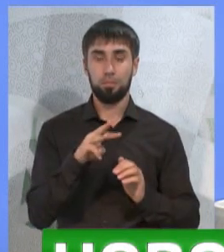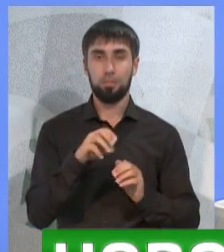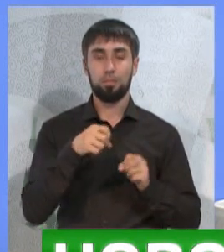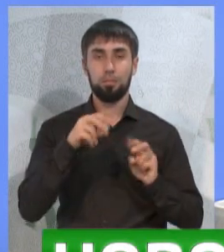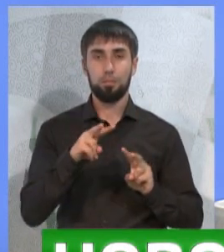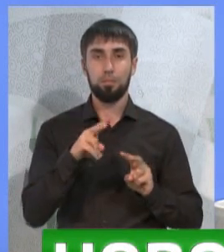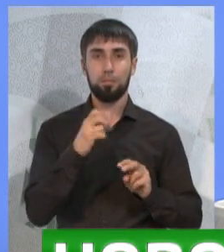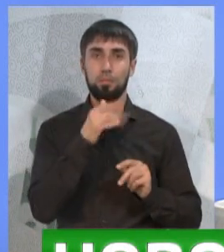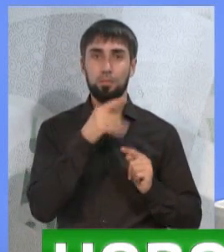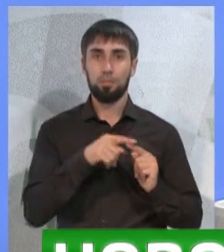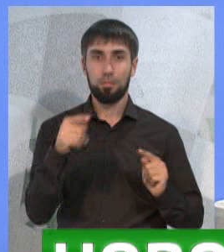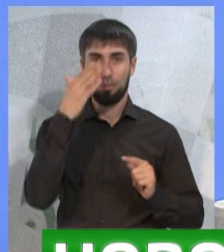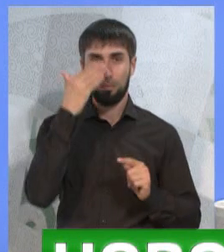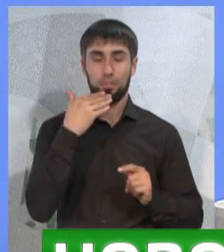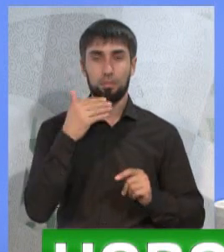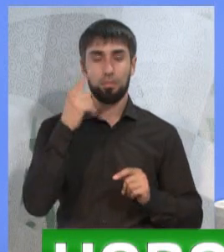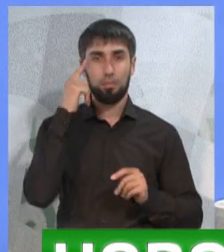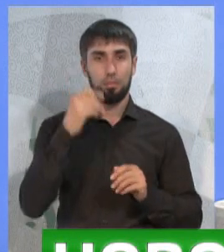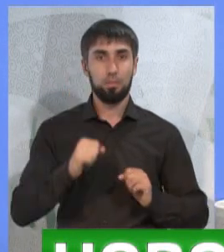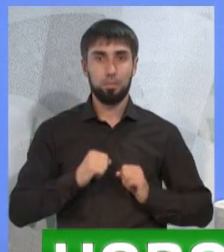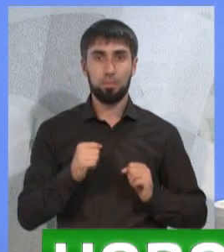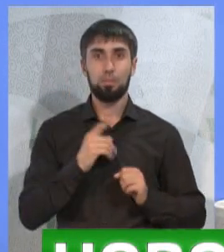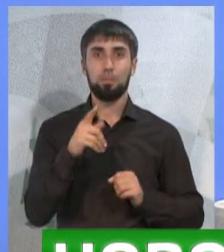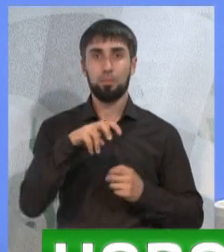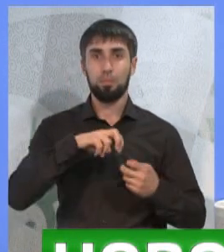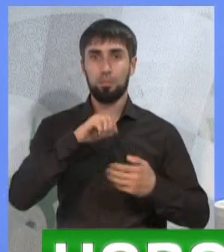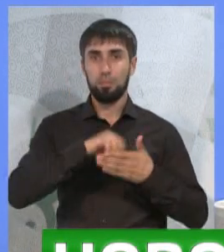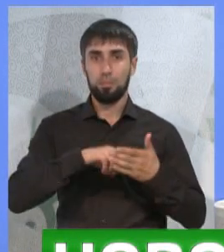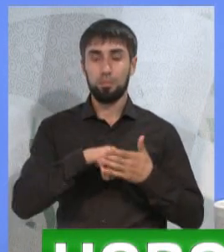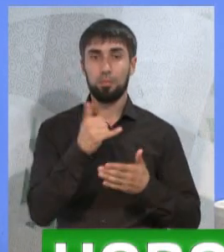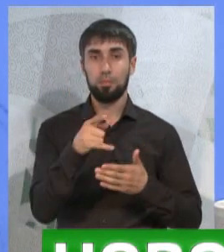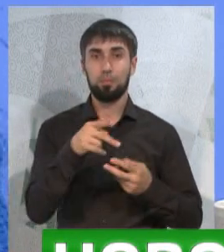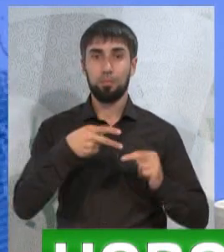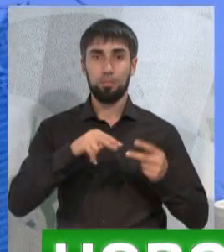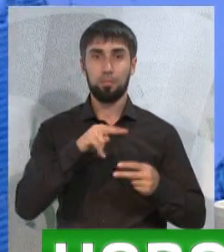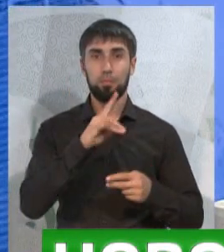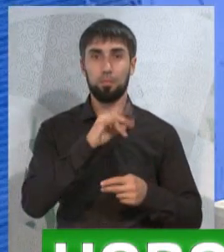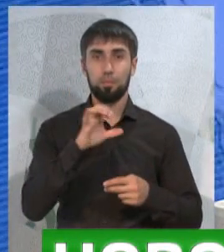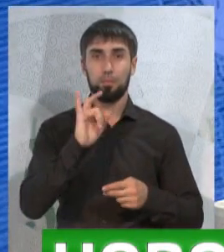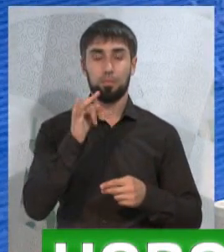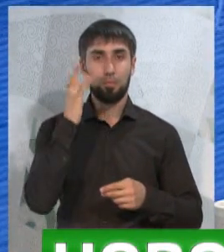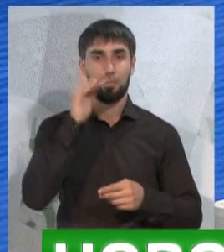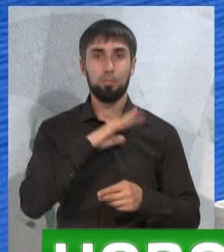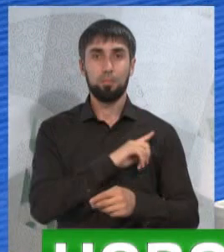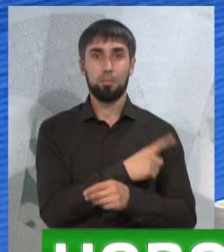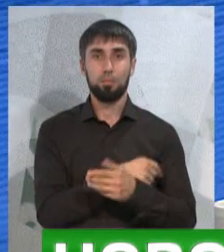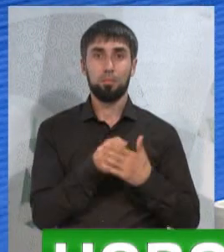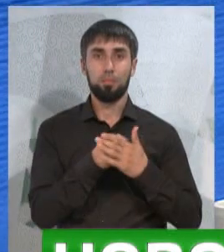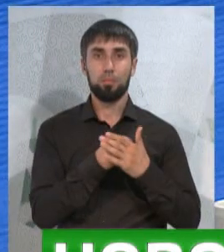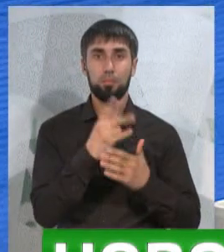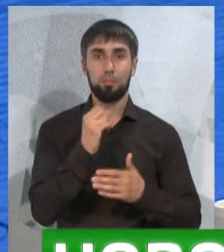Специалисты на протяжении всего лета пытаются понять, в чем причина. Сейчас меняют насос и намерены увеличить мощность на водонапорной